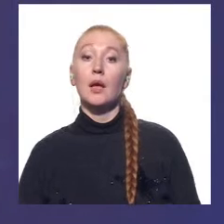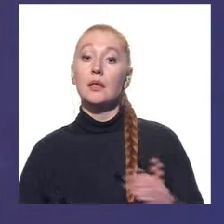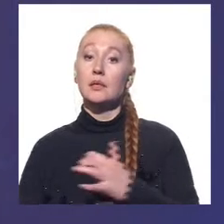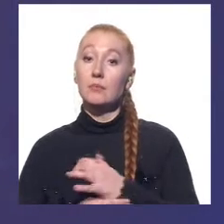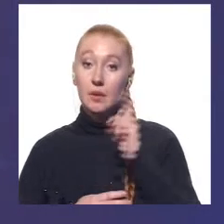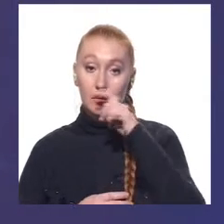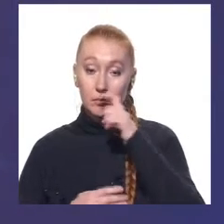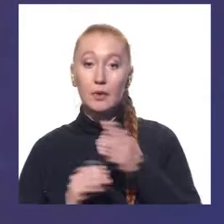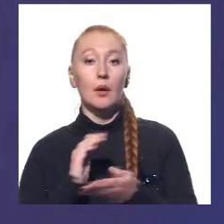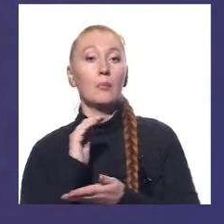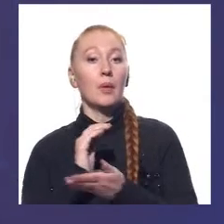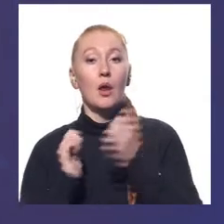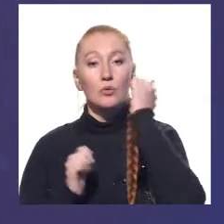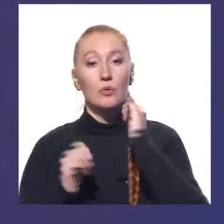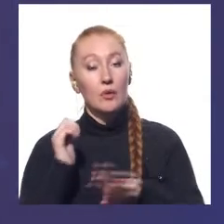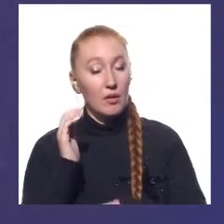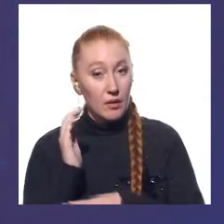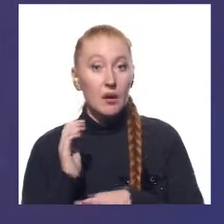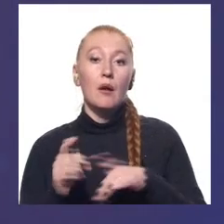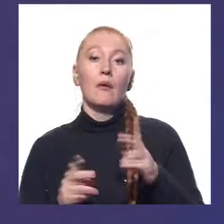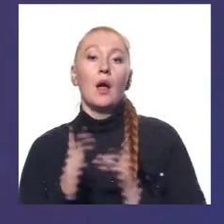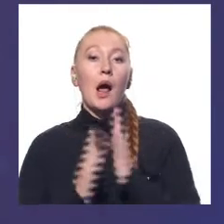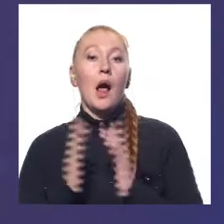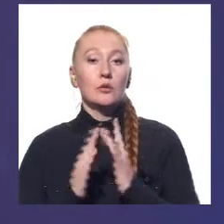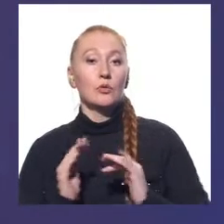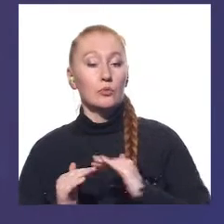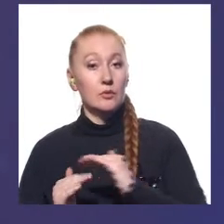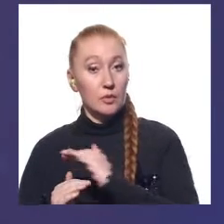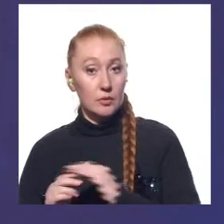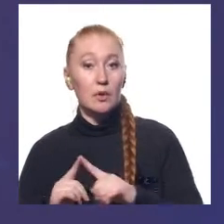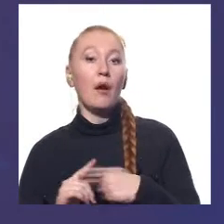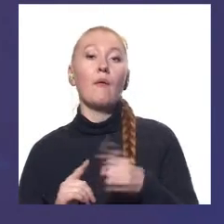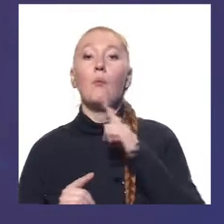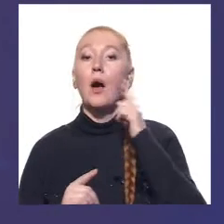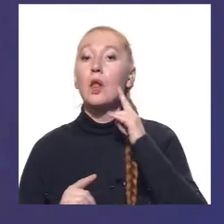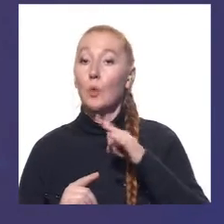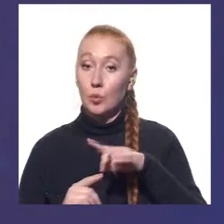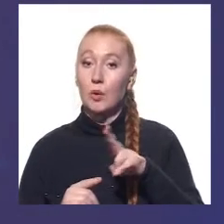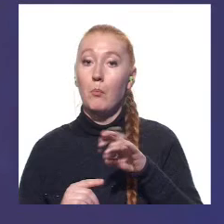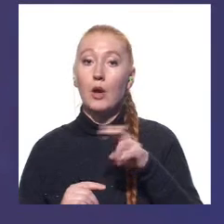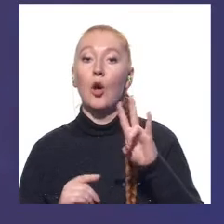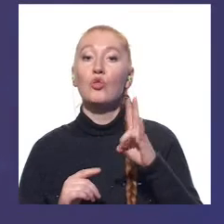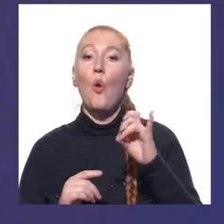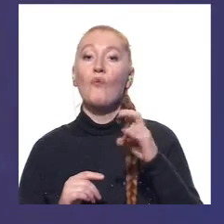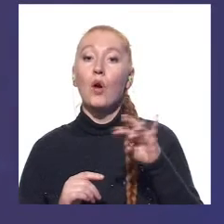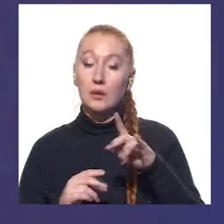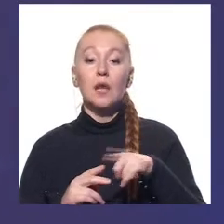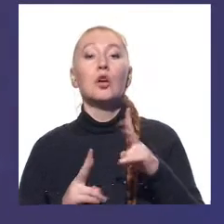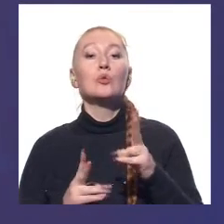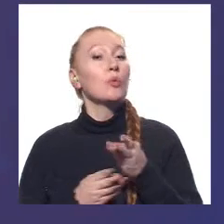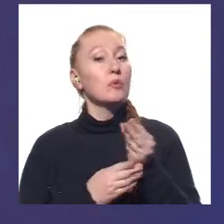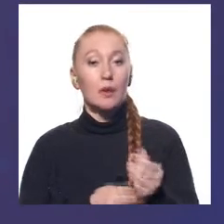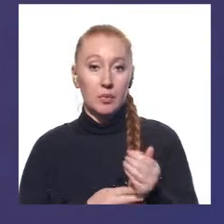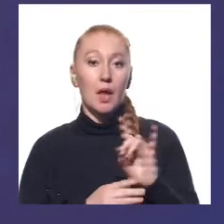Збирають сміття, пиляють сухі гілки та стрижуть газон. У Дніпрі в молодіжному парку Новокодацький неплатники аліментів відпрацьовують борг.